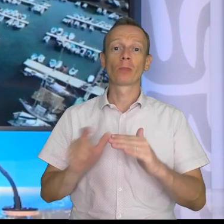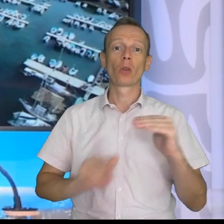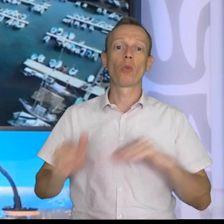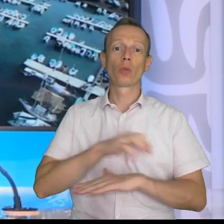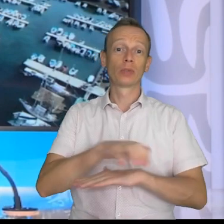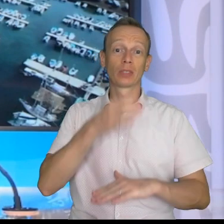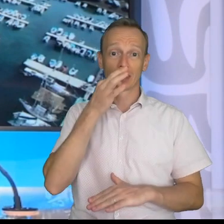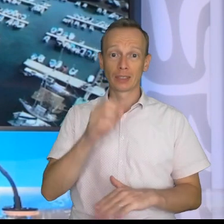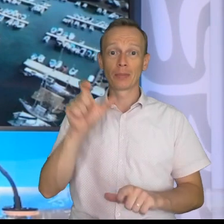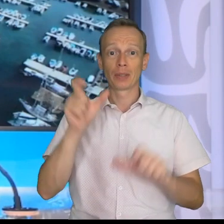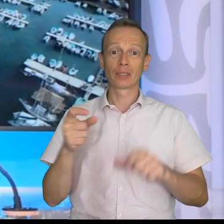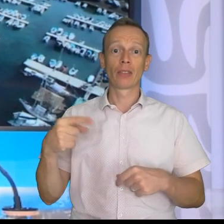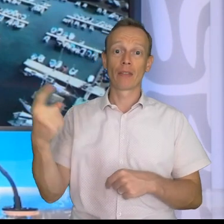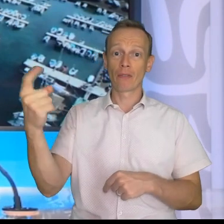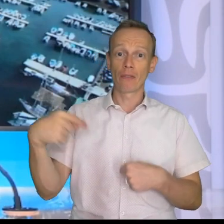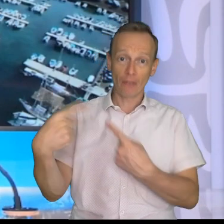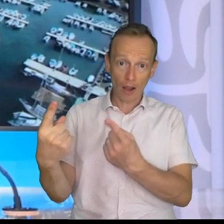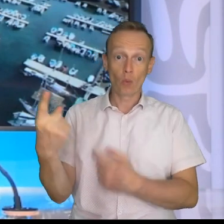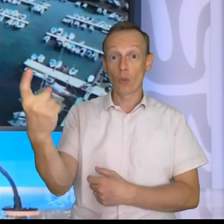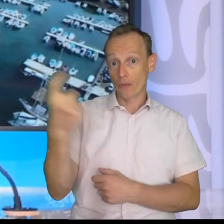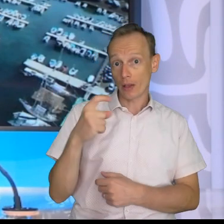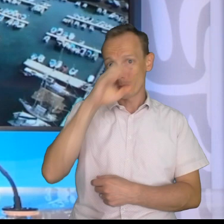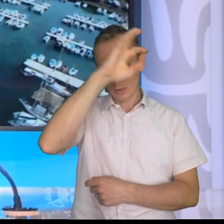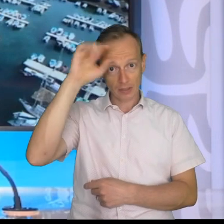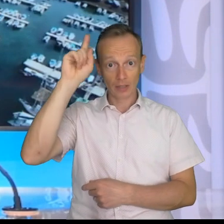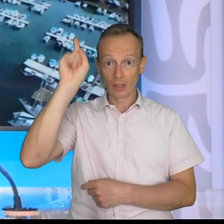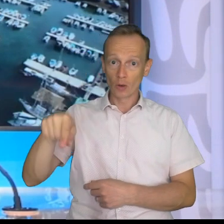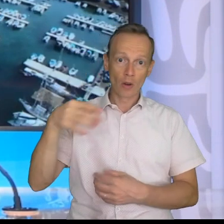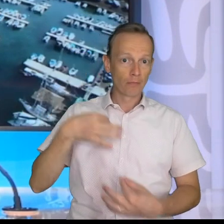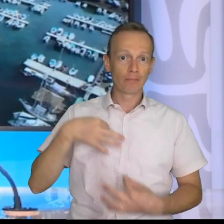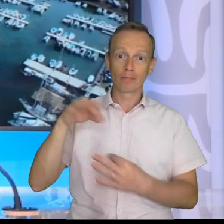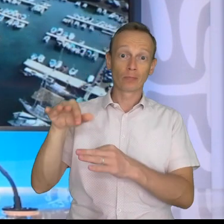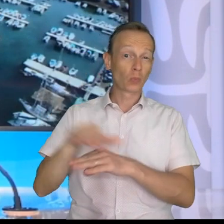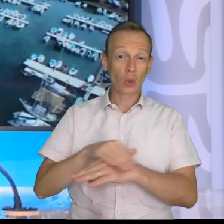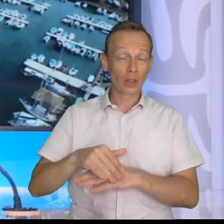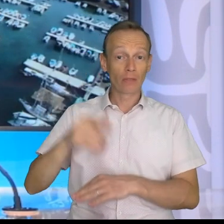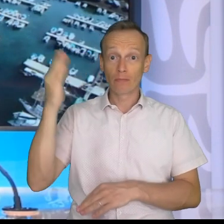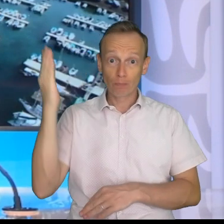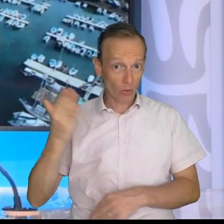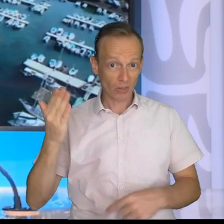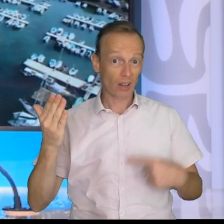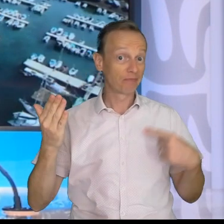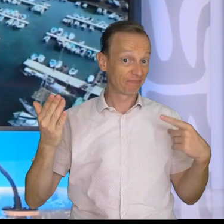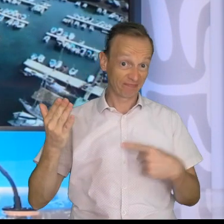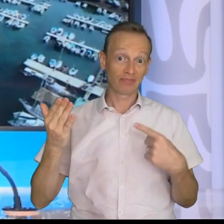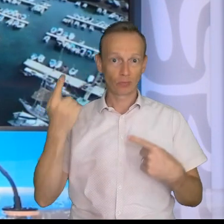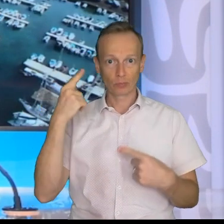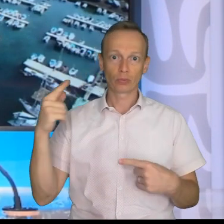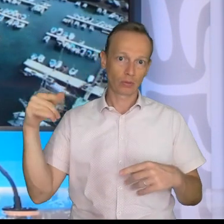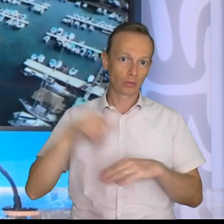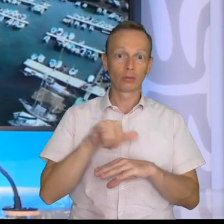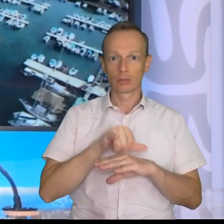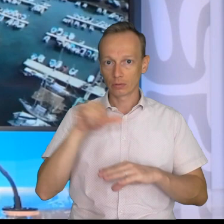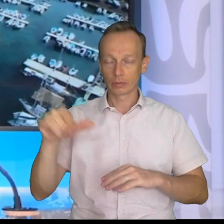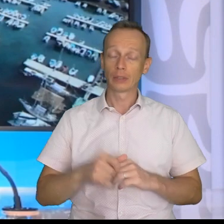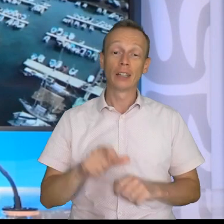-Commissariat indique que tout voyageur en provenance ou à destination de la Polynésie devra justifier d'un motif impérieux. Les professionnels